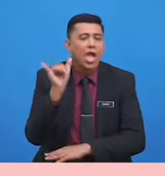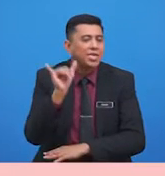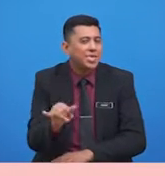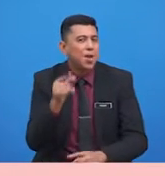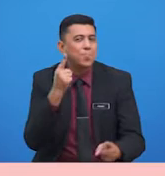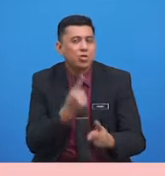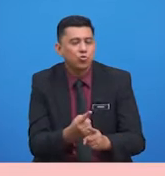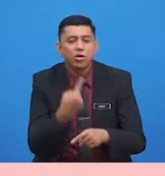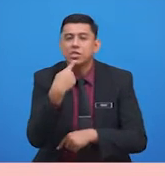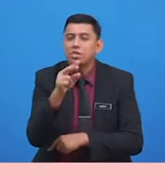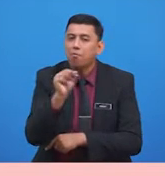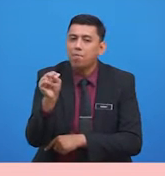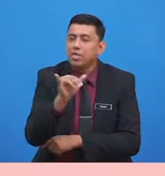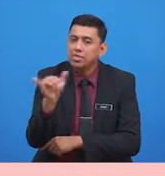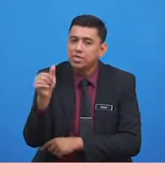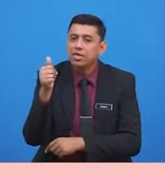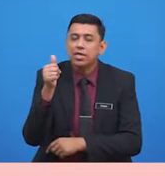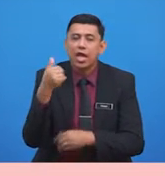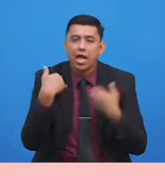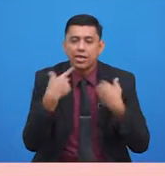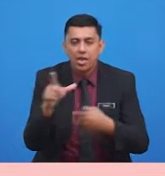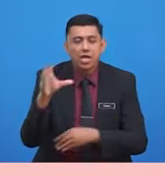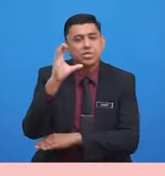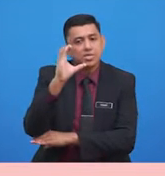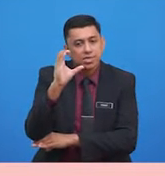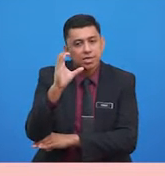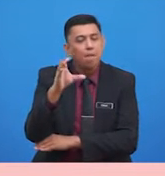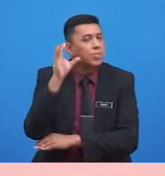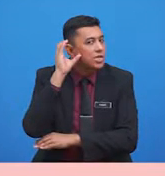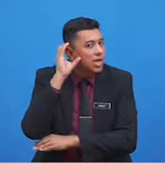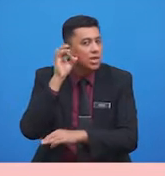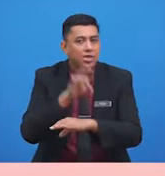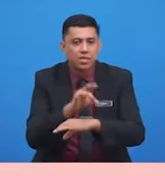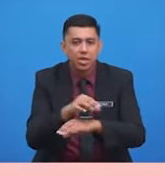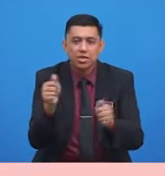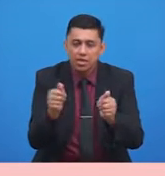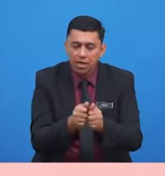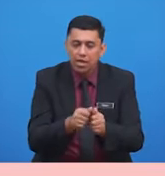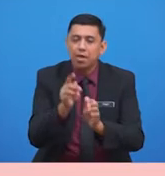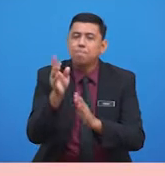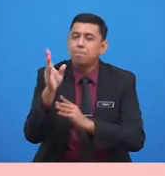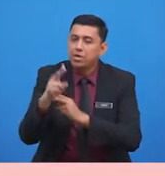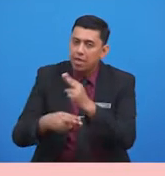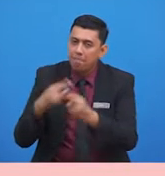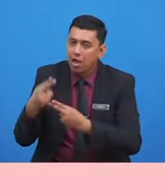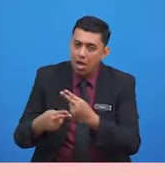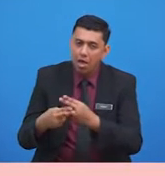Ya, betul. Jawapannya adalah C. Mendengar nasihat dengan